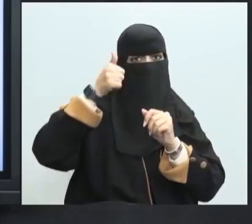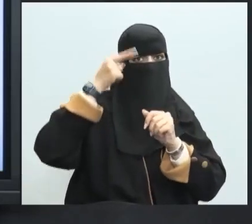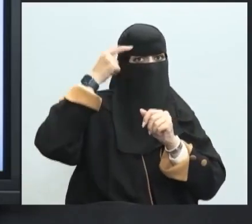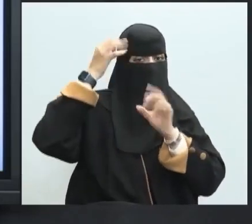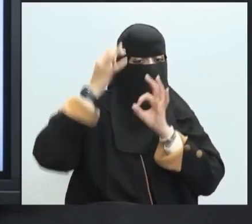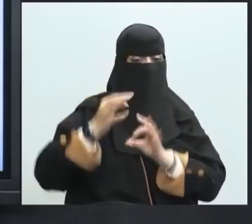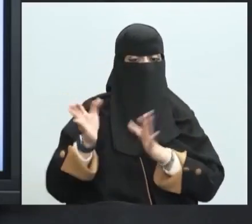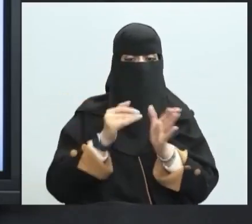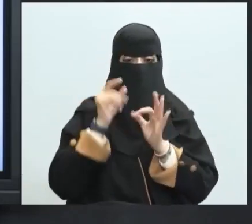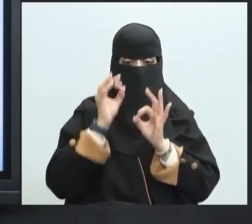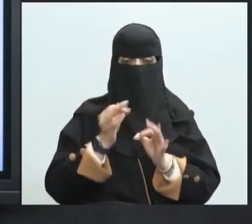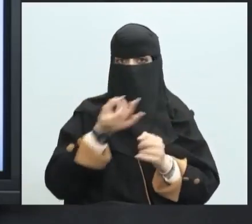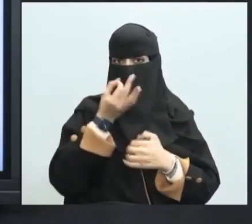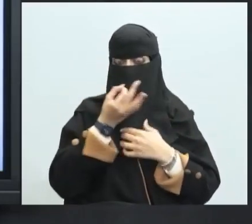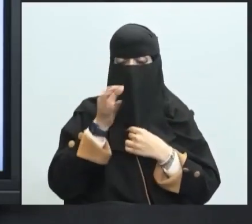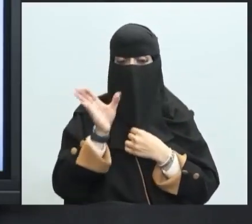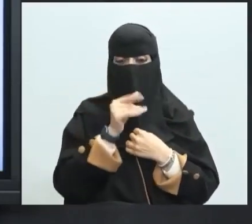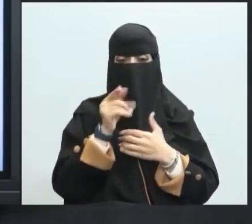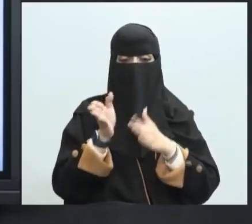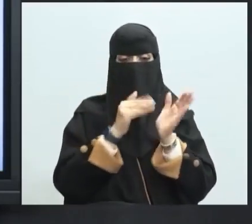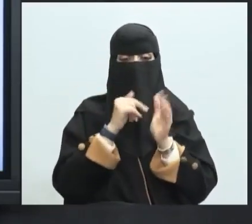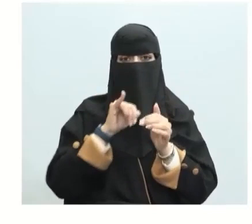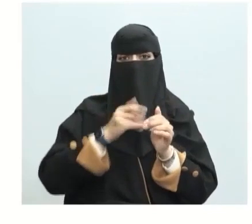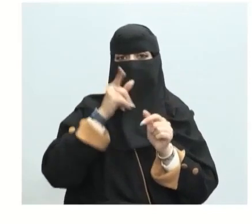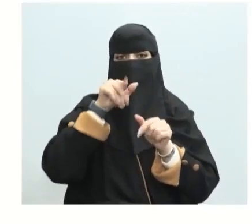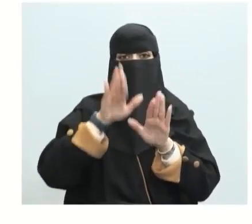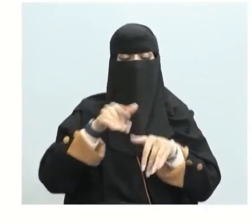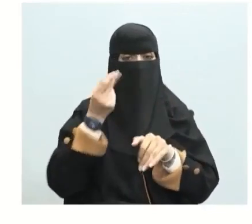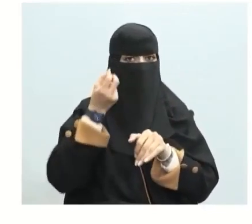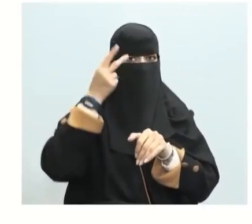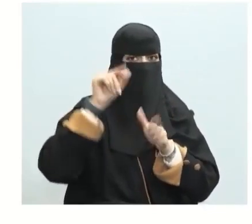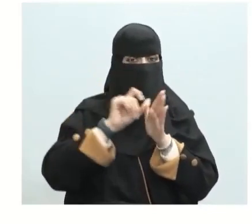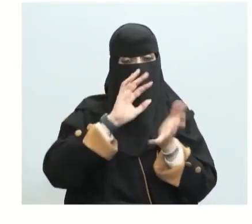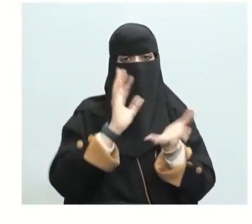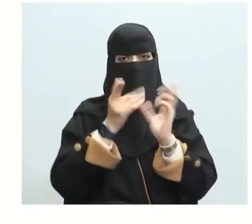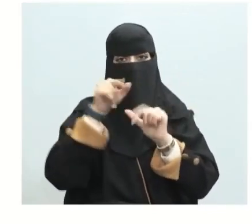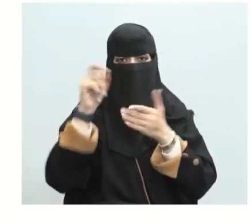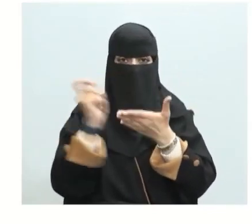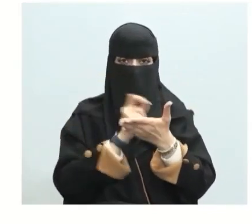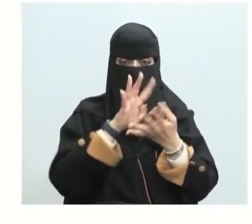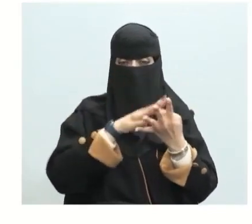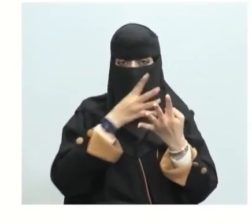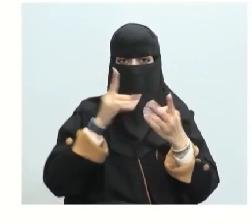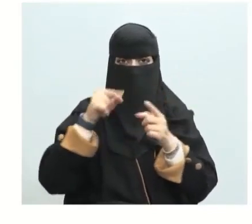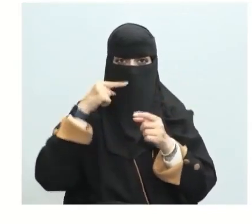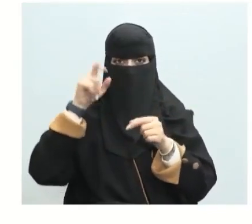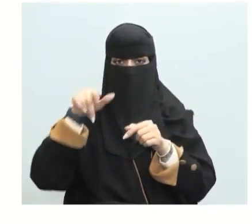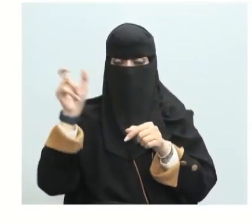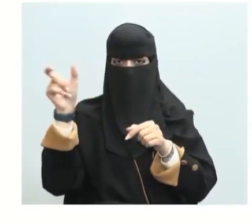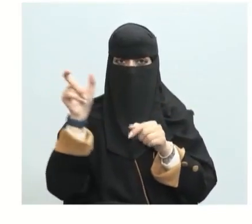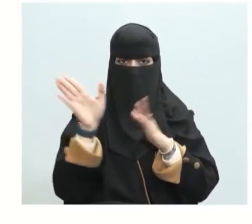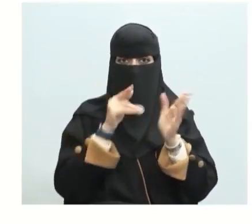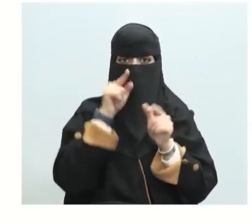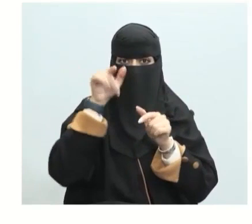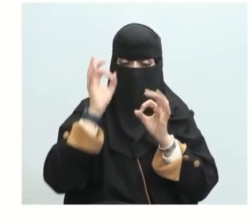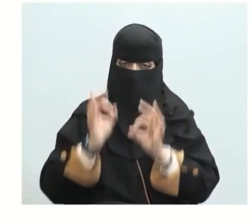ايضا الذي يجيد الحديث فيه ثم ما لديه من افكار جديده حوله ستدون هذا الجدول ستذكر اسم الزميل والموضوع الذي